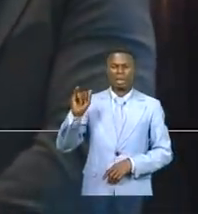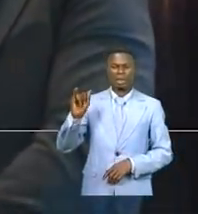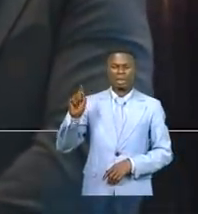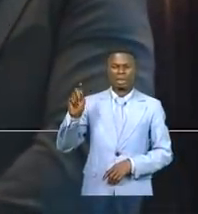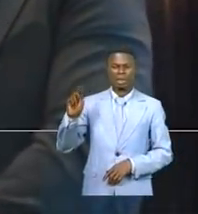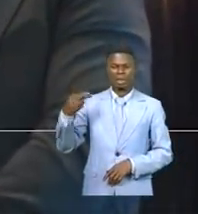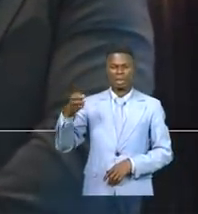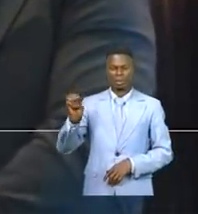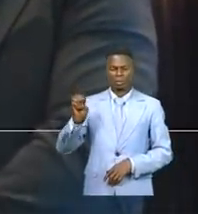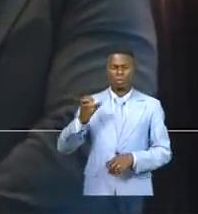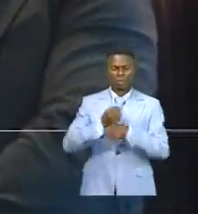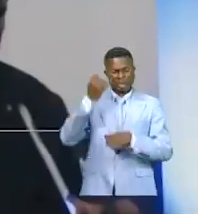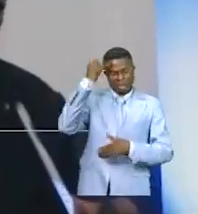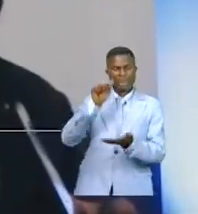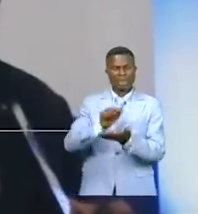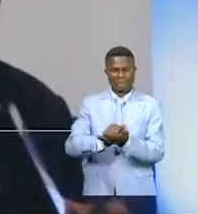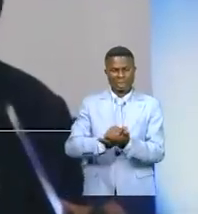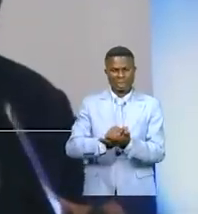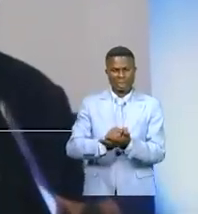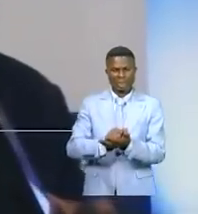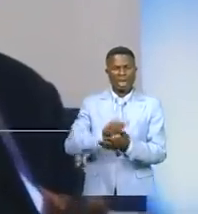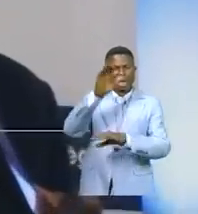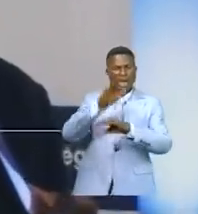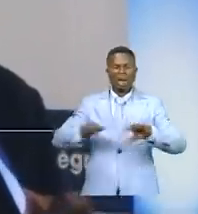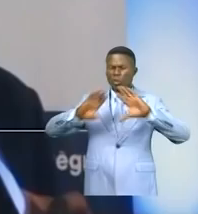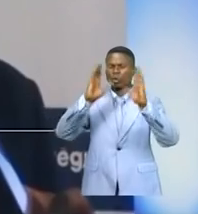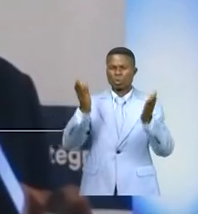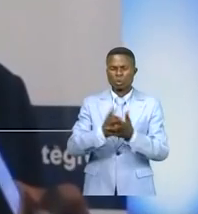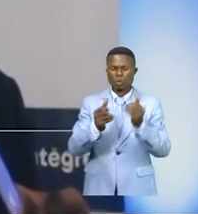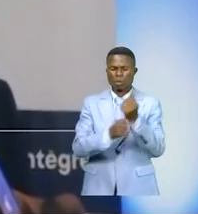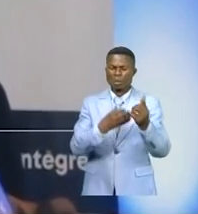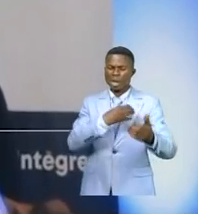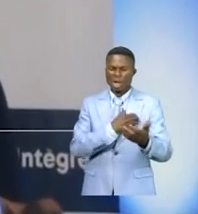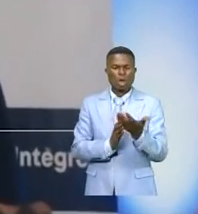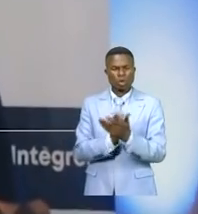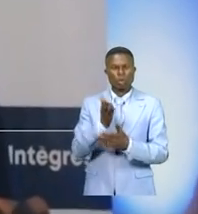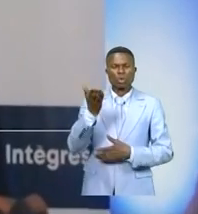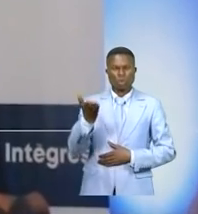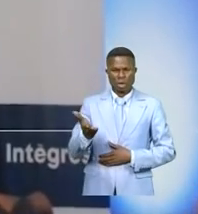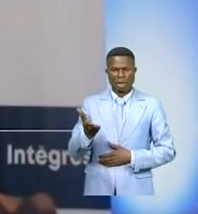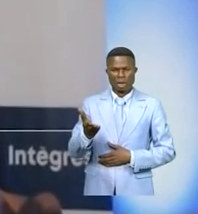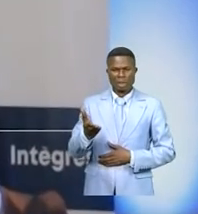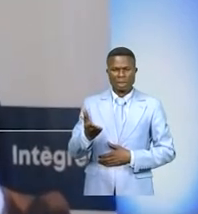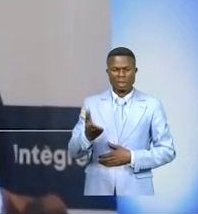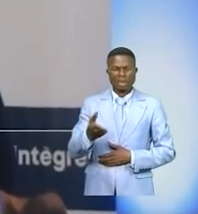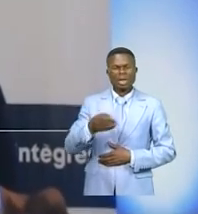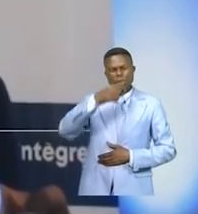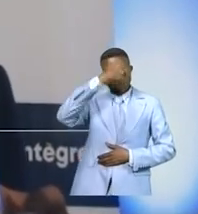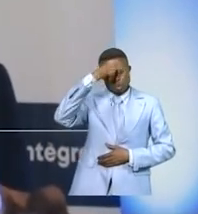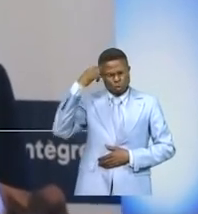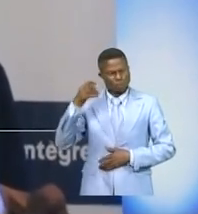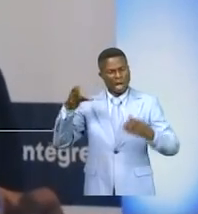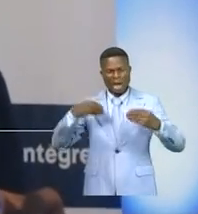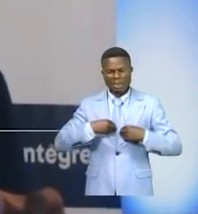eu cette idée juste de réunir ceux et celles qui souffrent de voir que notre pays